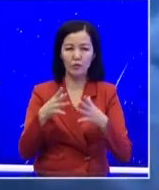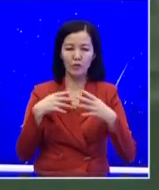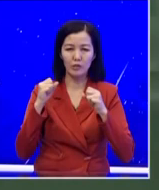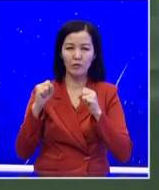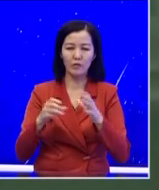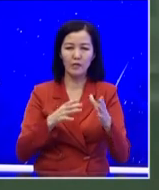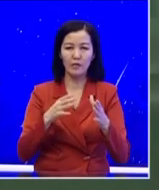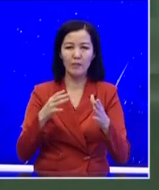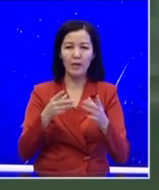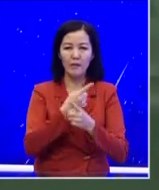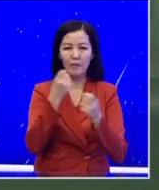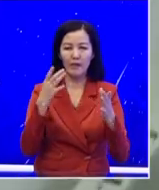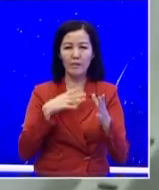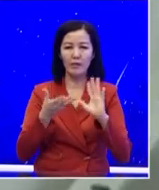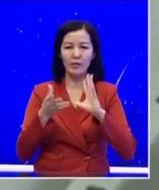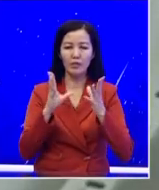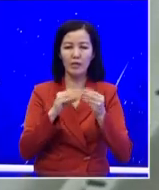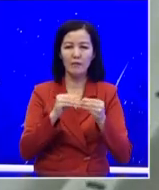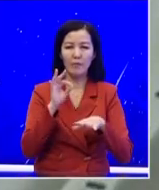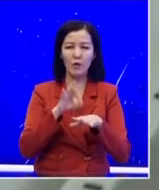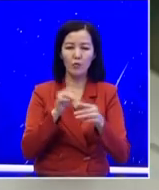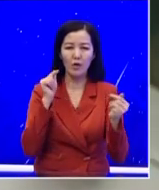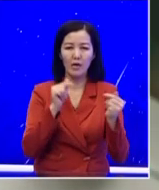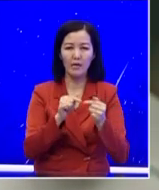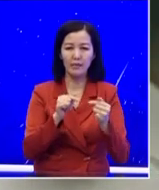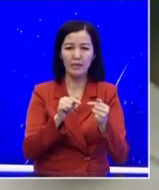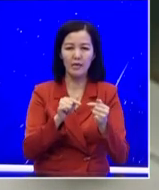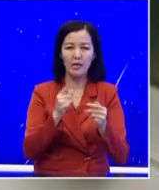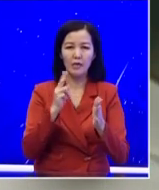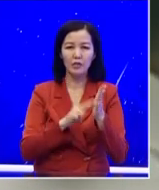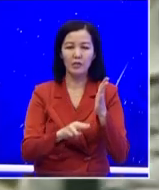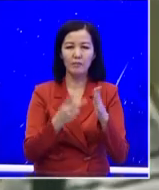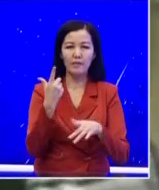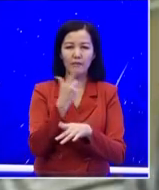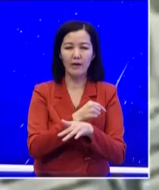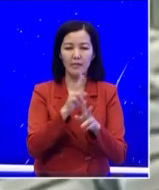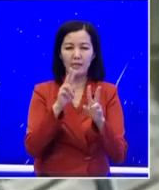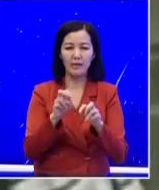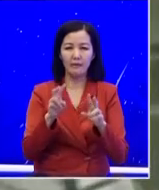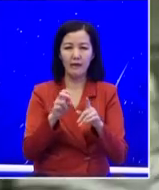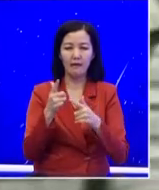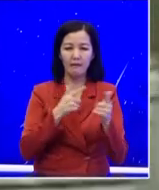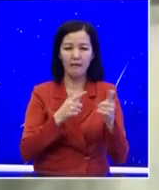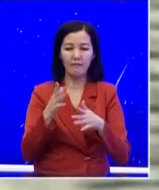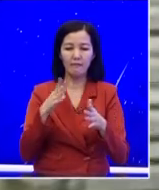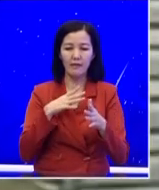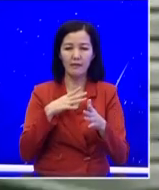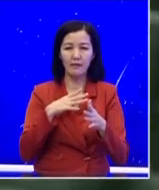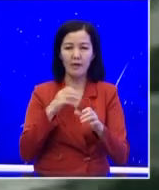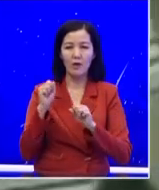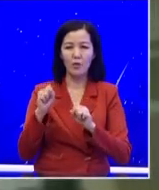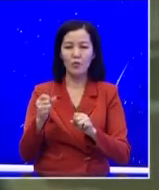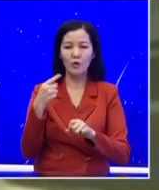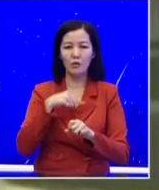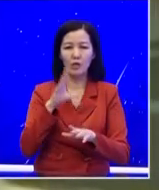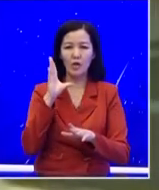сақтау мәліметіне сүйенсек, жалпы әлемде коронавирусқа қарсы 70 шақты вакцина дайындалып жатыр. Адам ағзасына қорғаныш